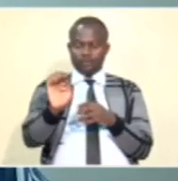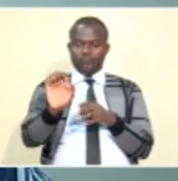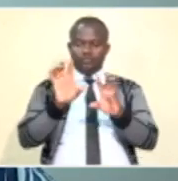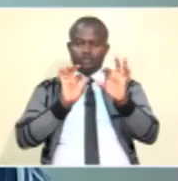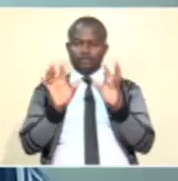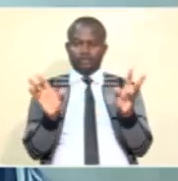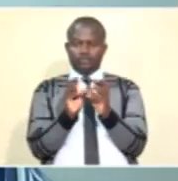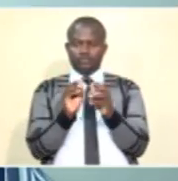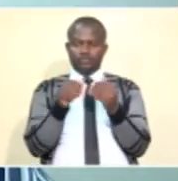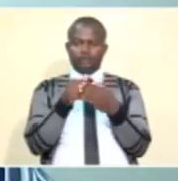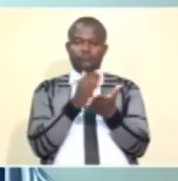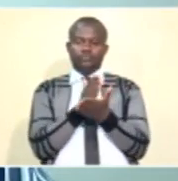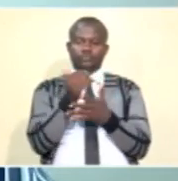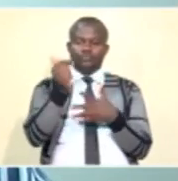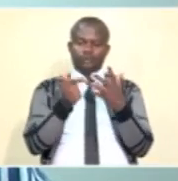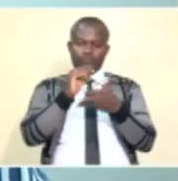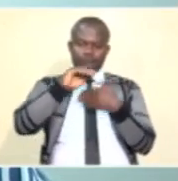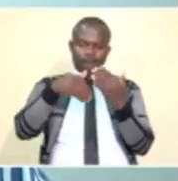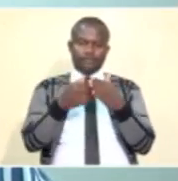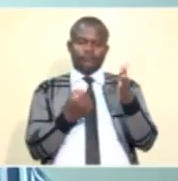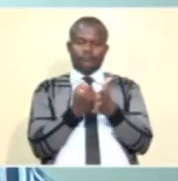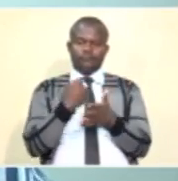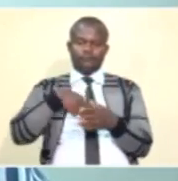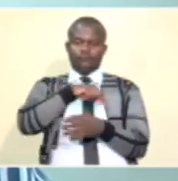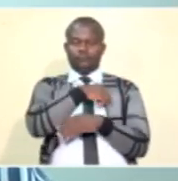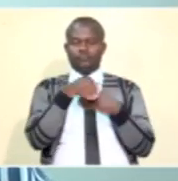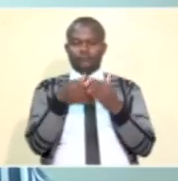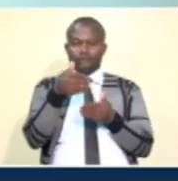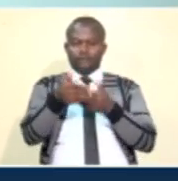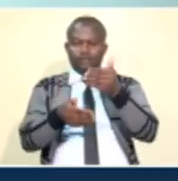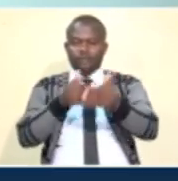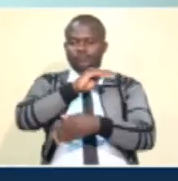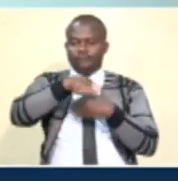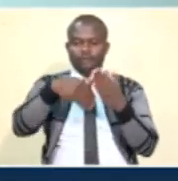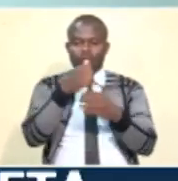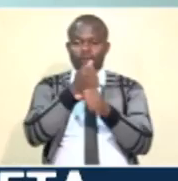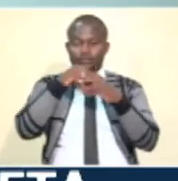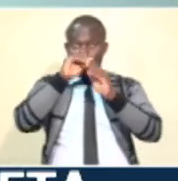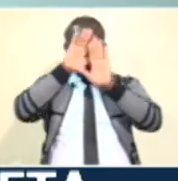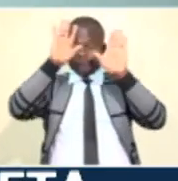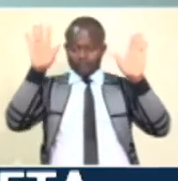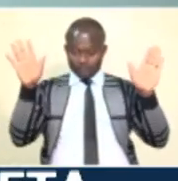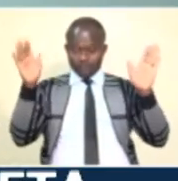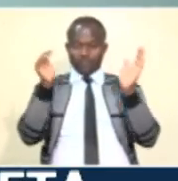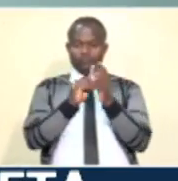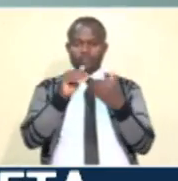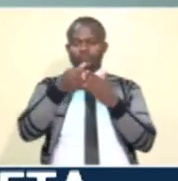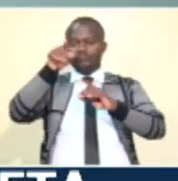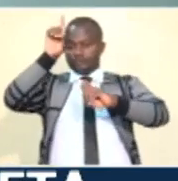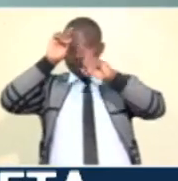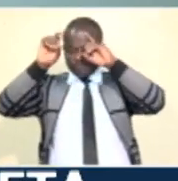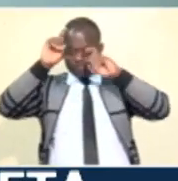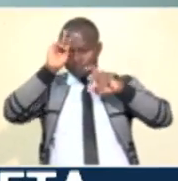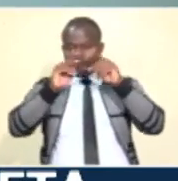e-re-examination. Nibyo koko ibi ngibi bituma iyi process yose ikorwa mu mucyo, ariko nkanibaza